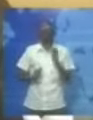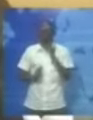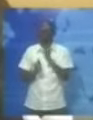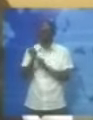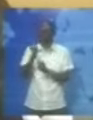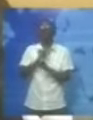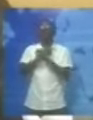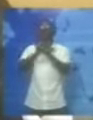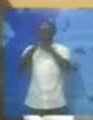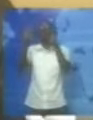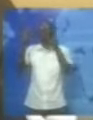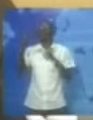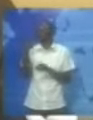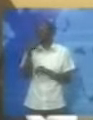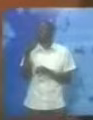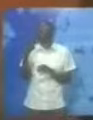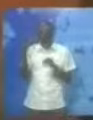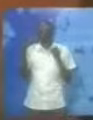qui touchent des millions.